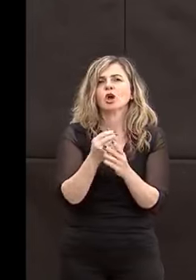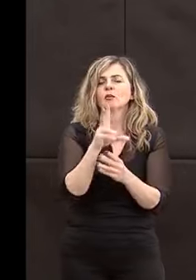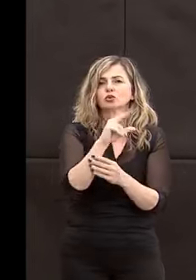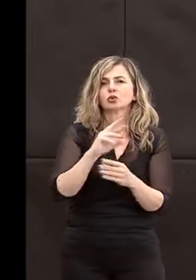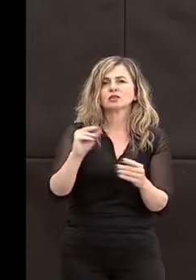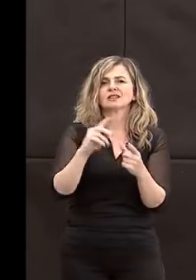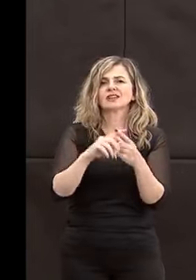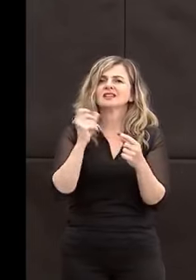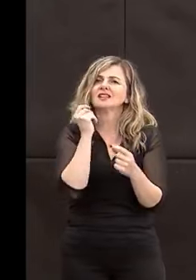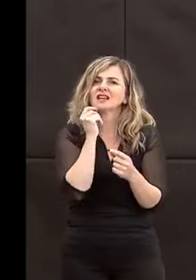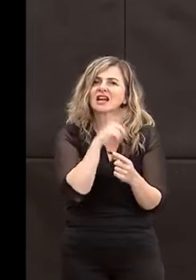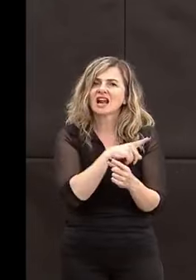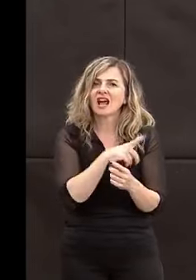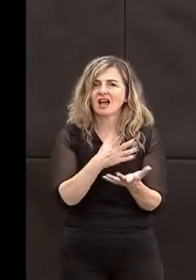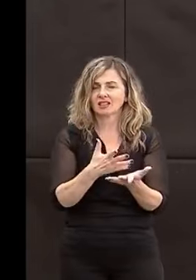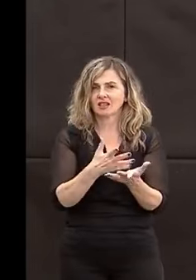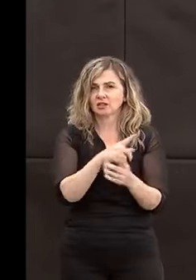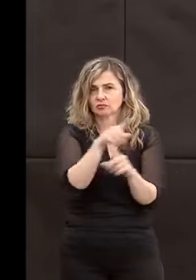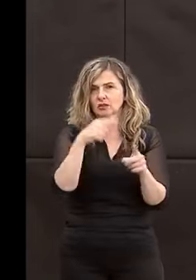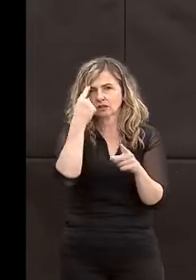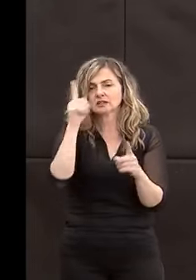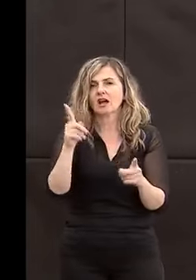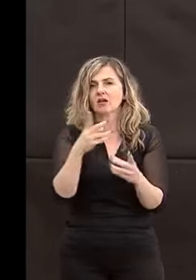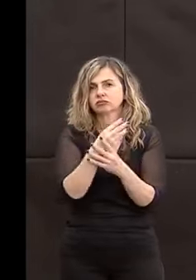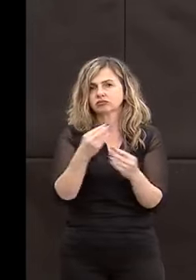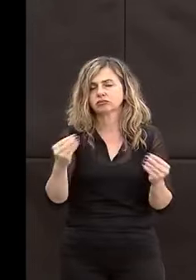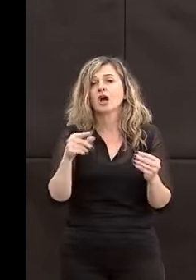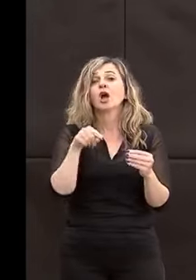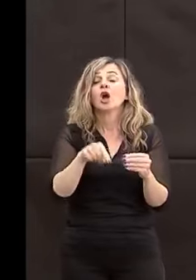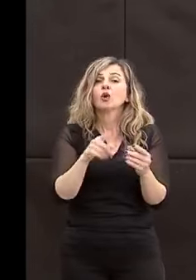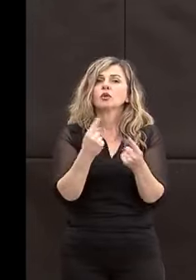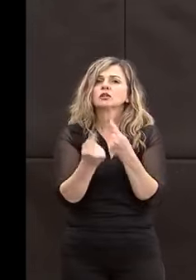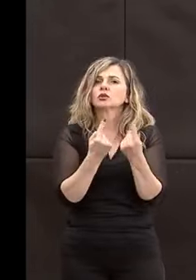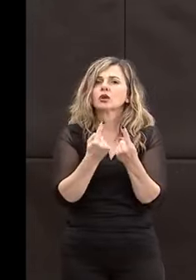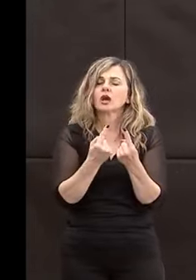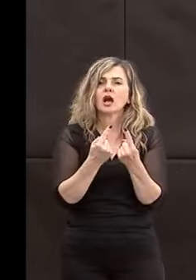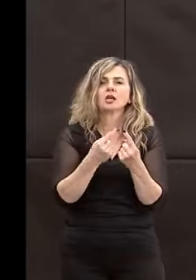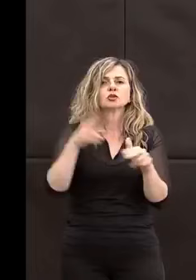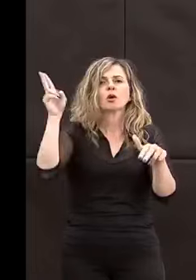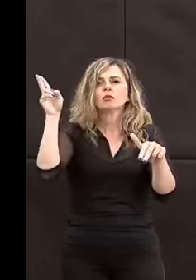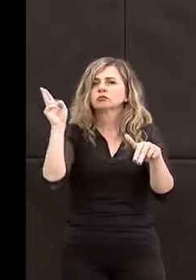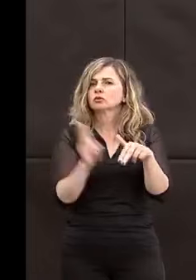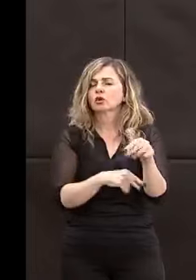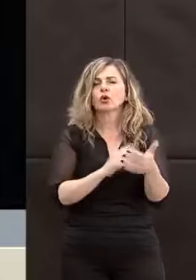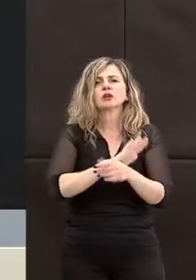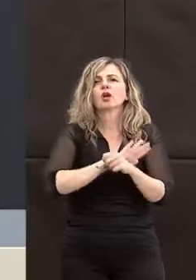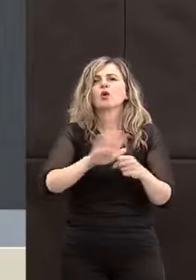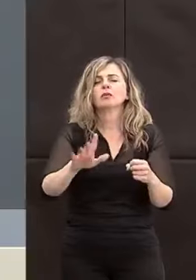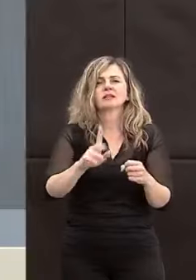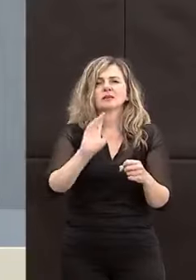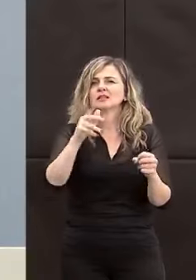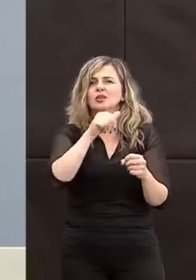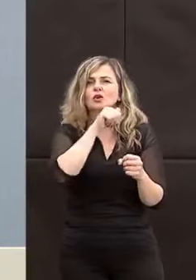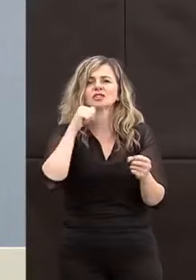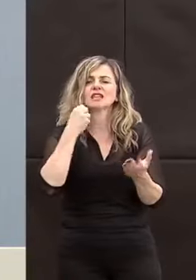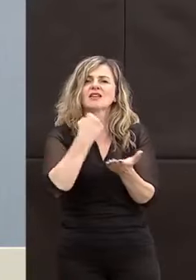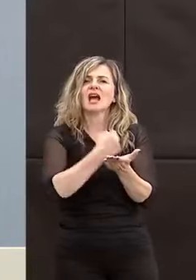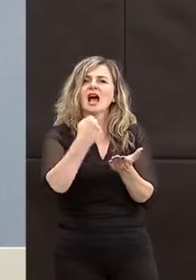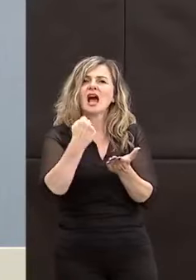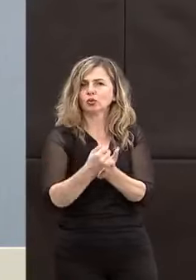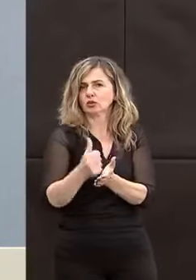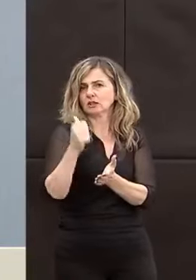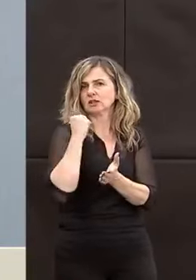ecco in questo caso è stata tolta completamente la richiesta di autorizzazione c'è poi un passaggio